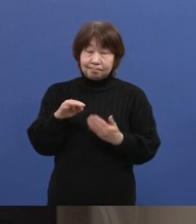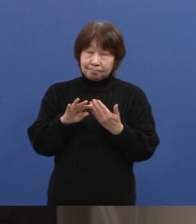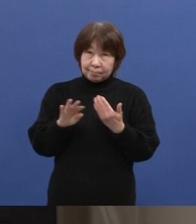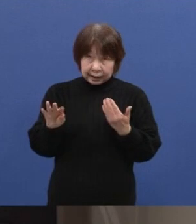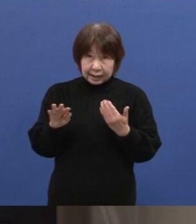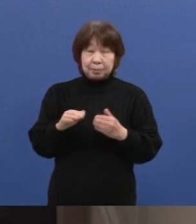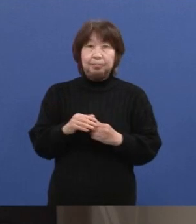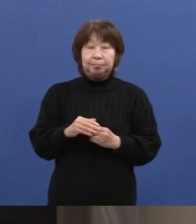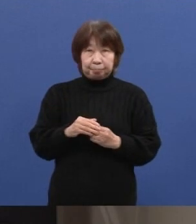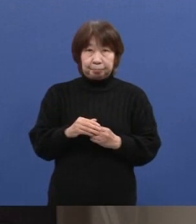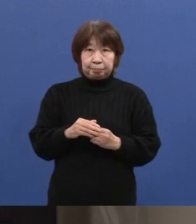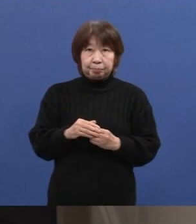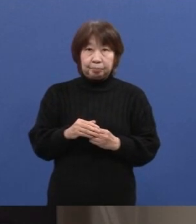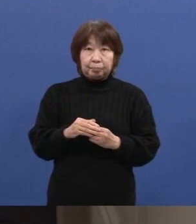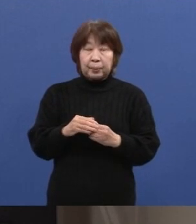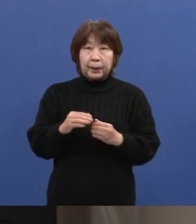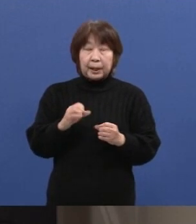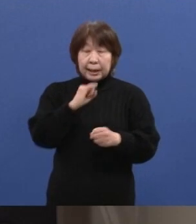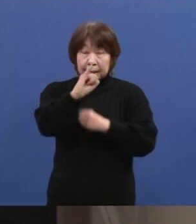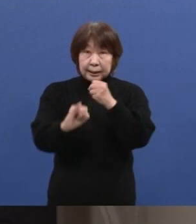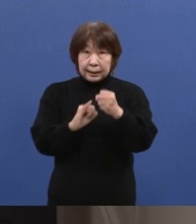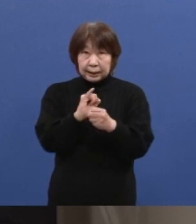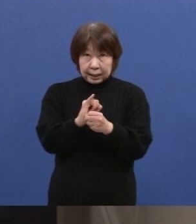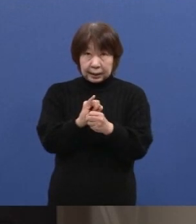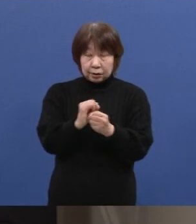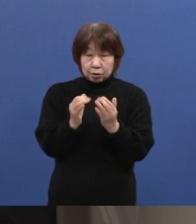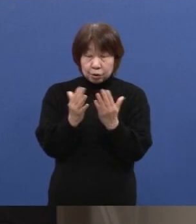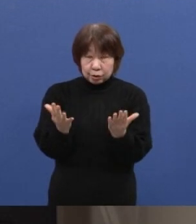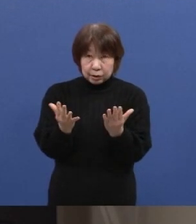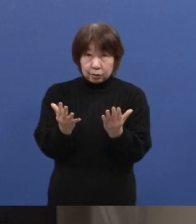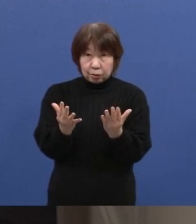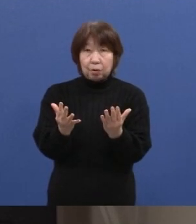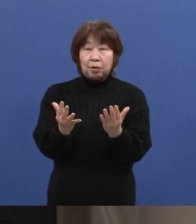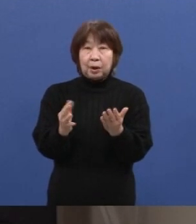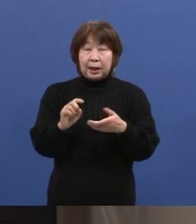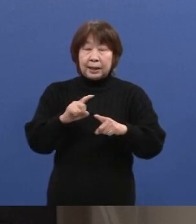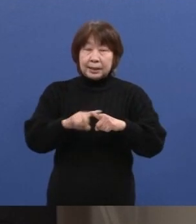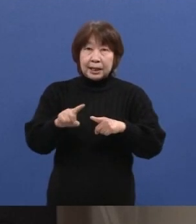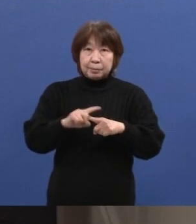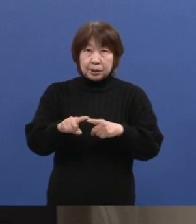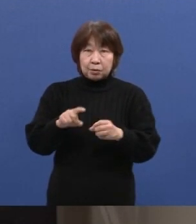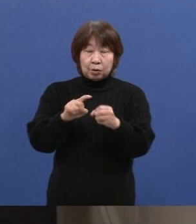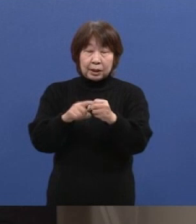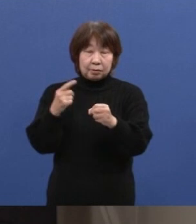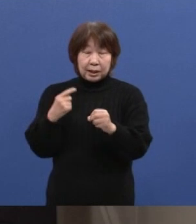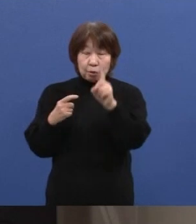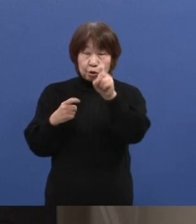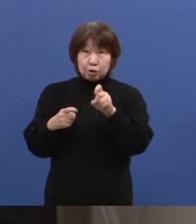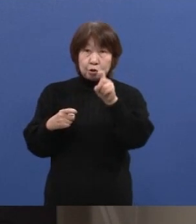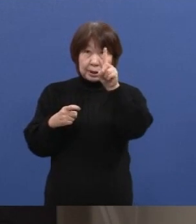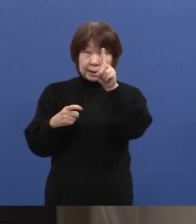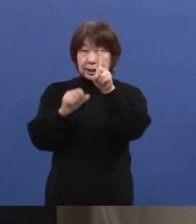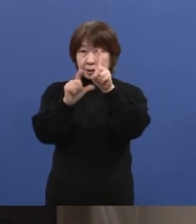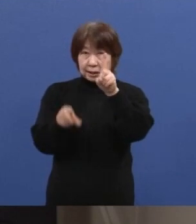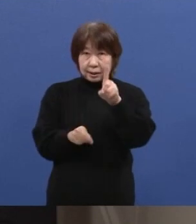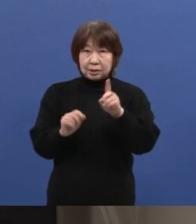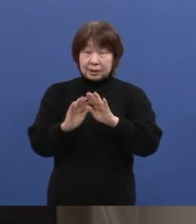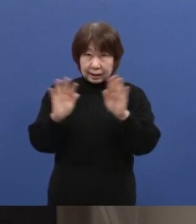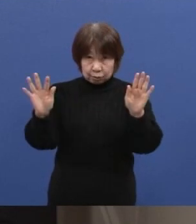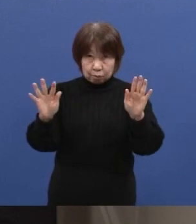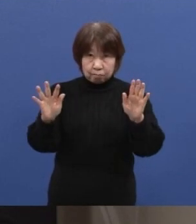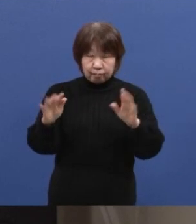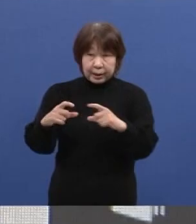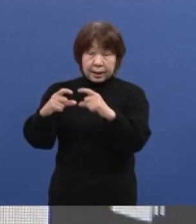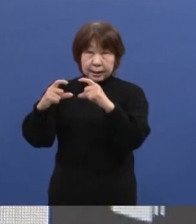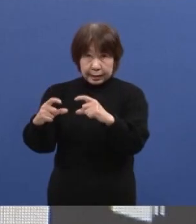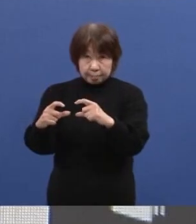槻市では電子書籍の貸し出しサービスを昨年の11月からスタートしました。貸し出し券とパス